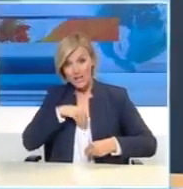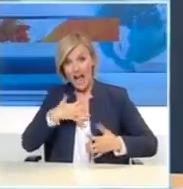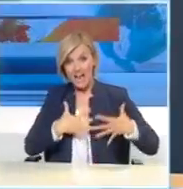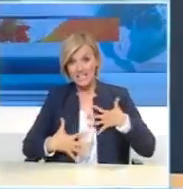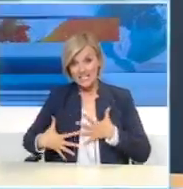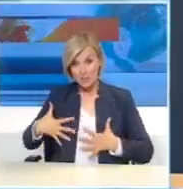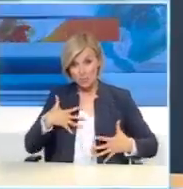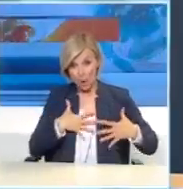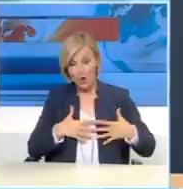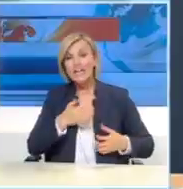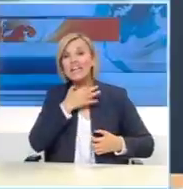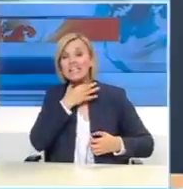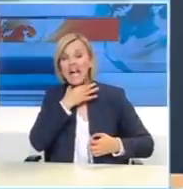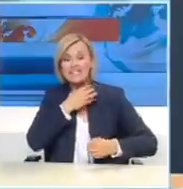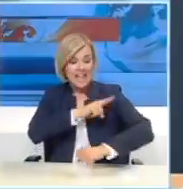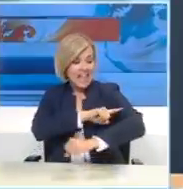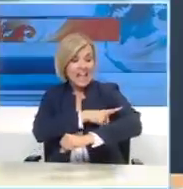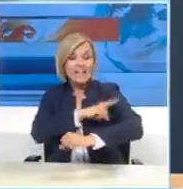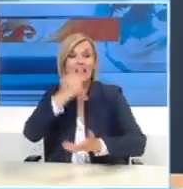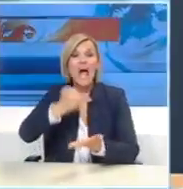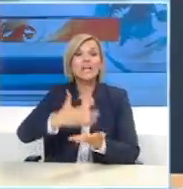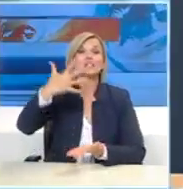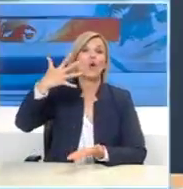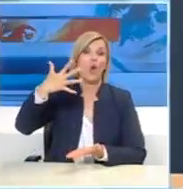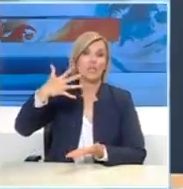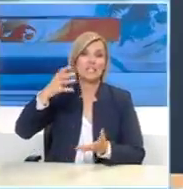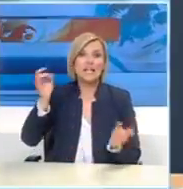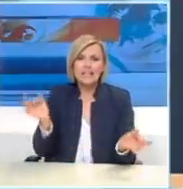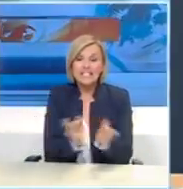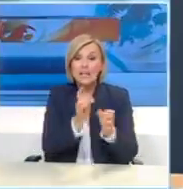ιατρική αξιολόγηση με το παραμικρό σύμπτωμα. Θέλει